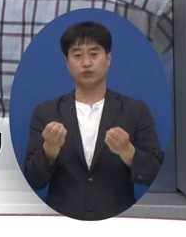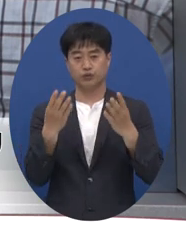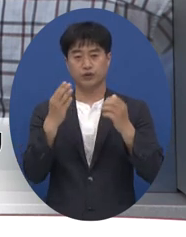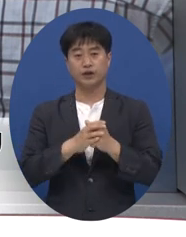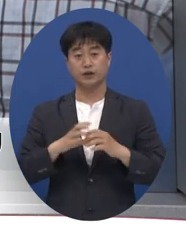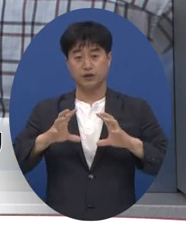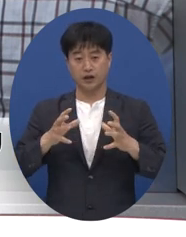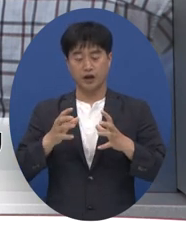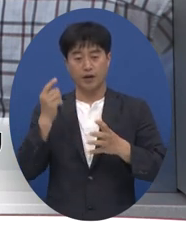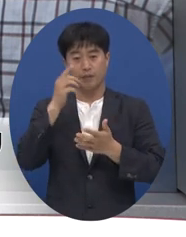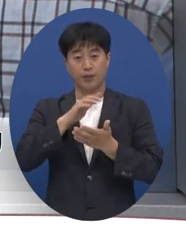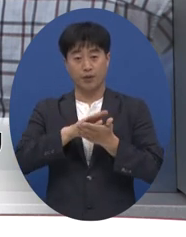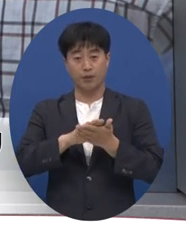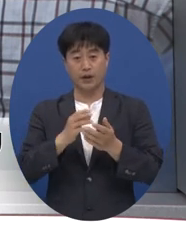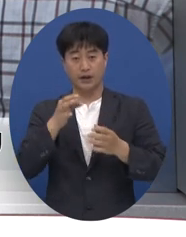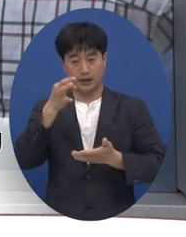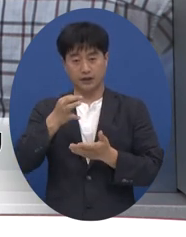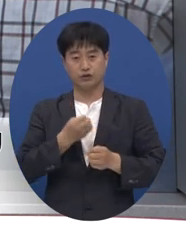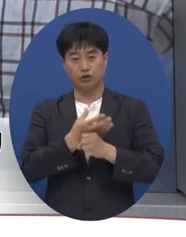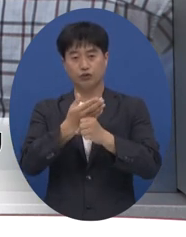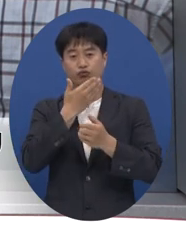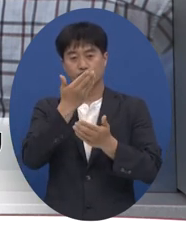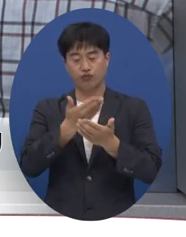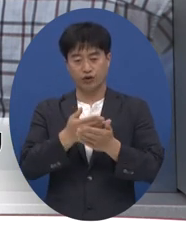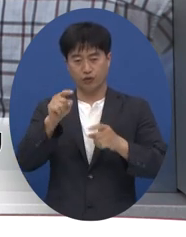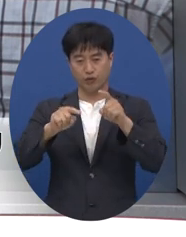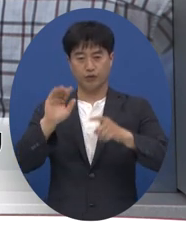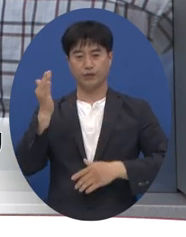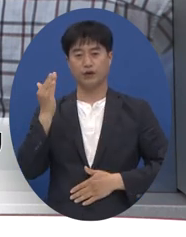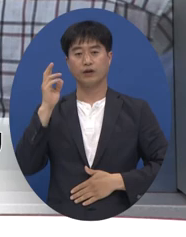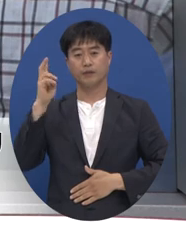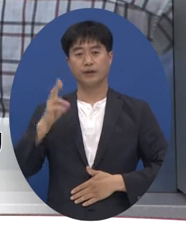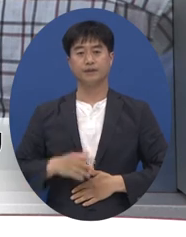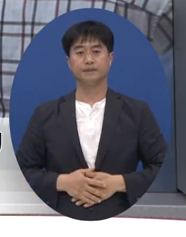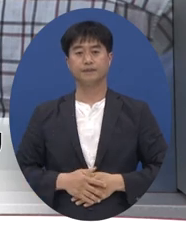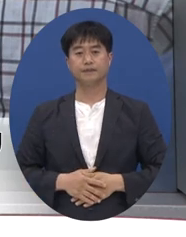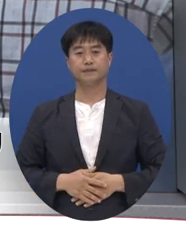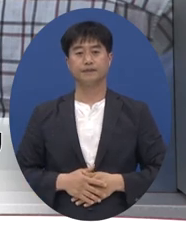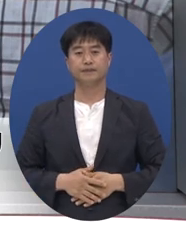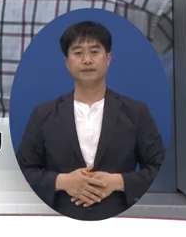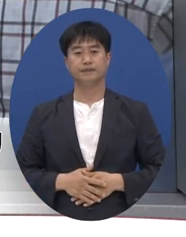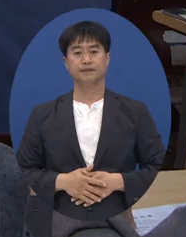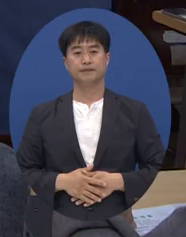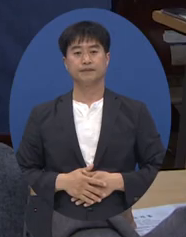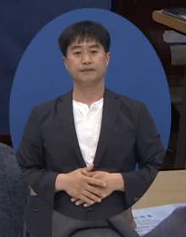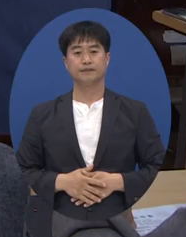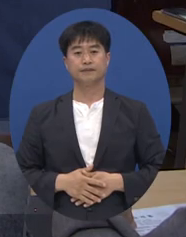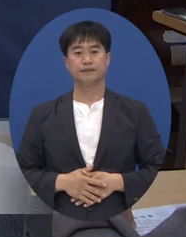세계에 평화의 가치를 전하는 귀중한 걸음이 될 것으로 보입니다. 화면 함께 보시죠.